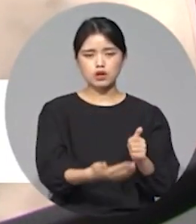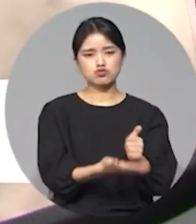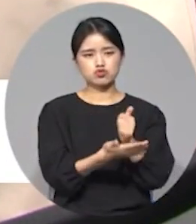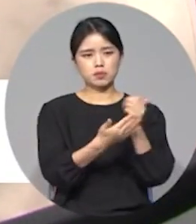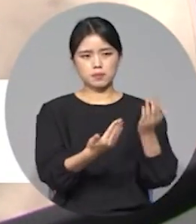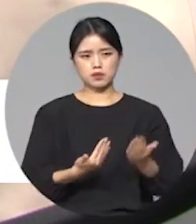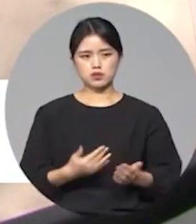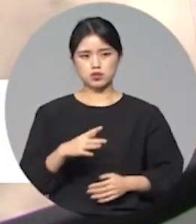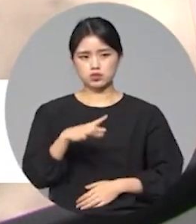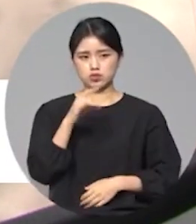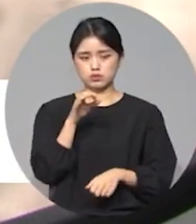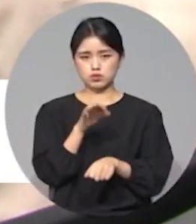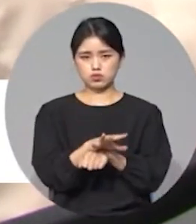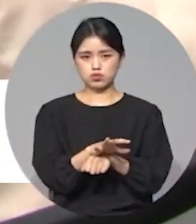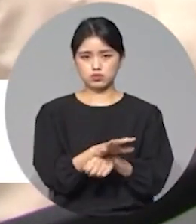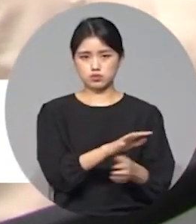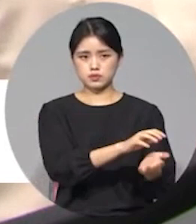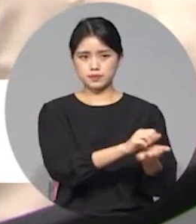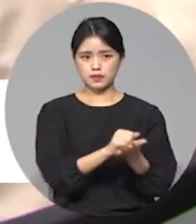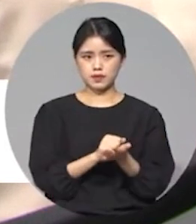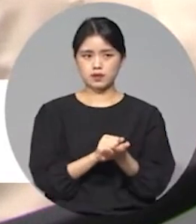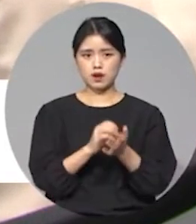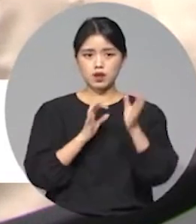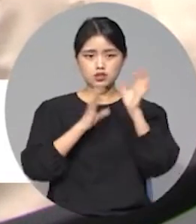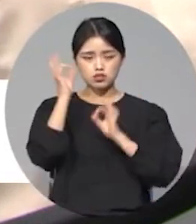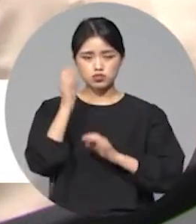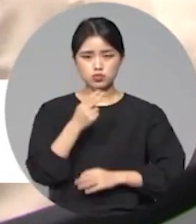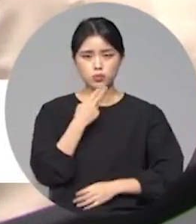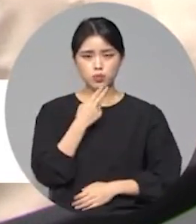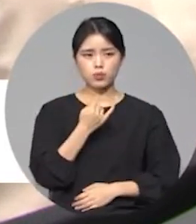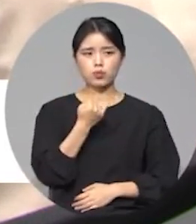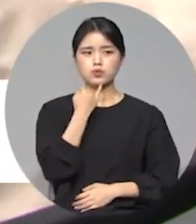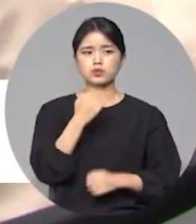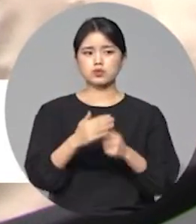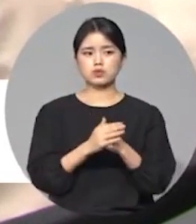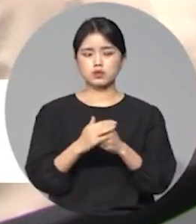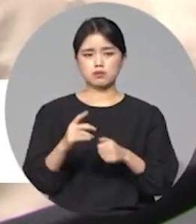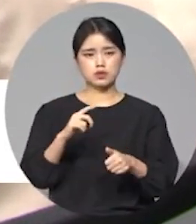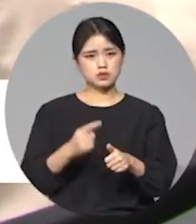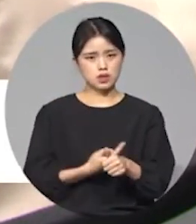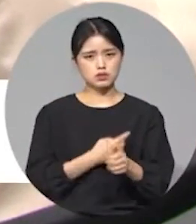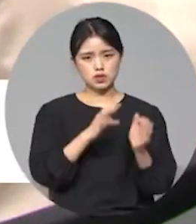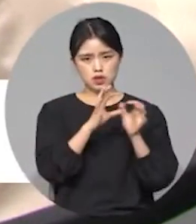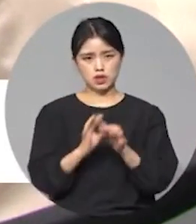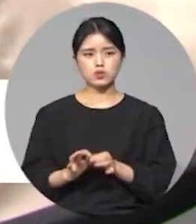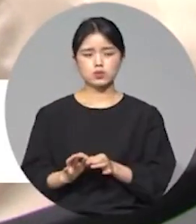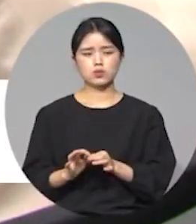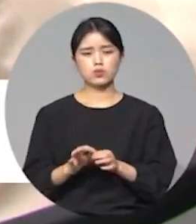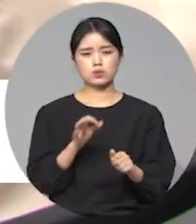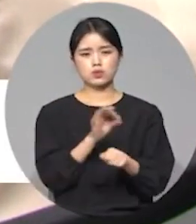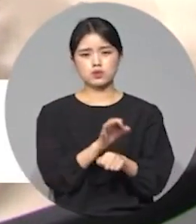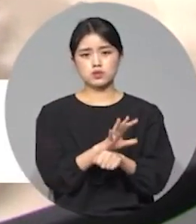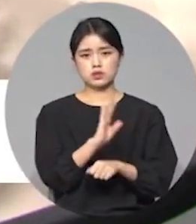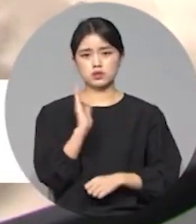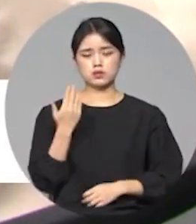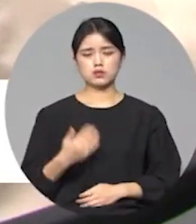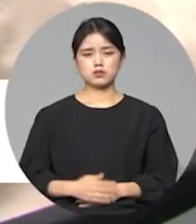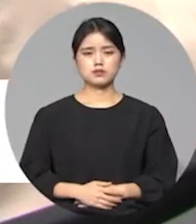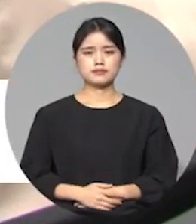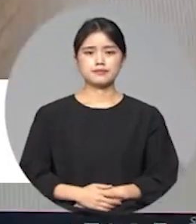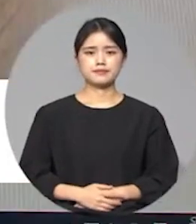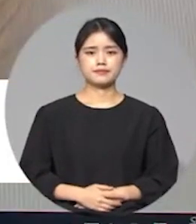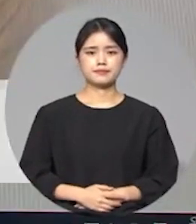추천을 한번 받아가지고 처음에 구입하다 보니까 뭐 실수도 안 하고 그러다 보니까 자연스럽게 그렇게